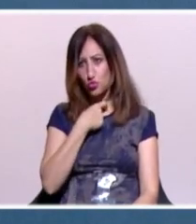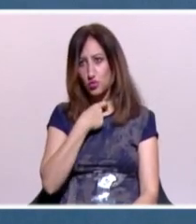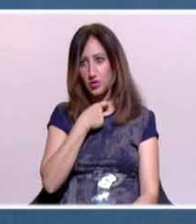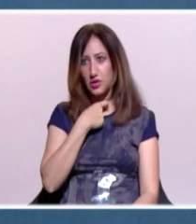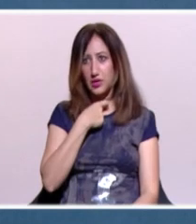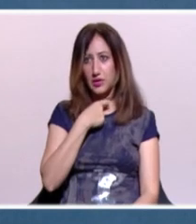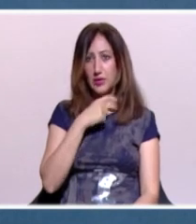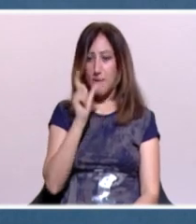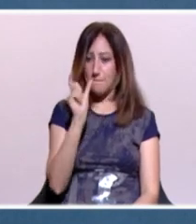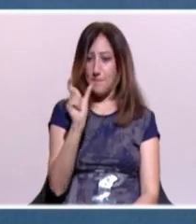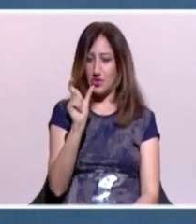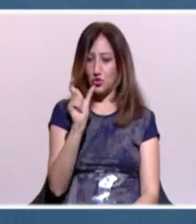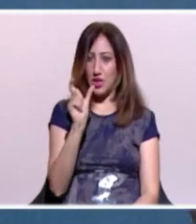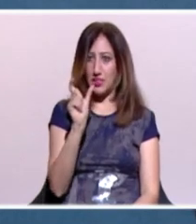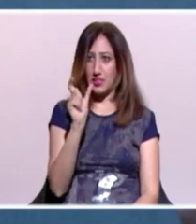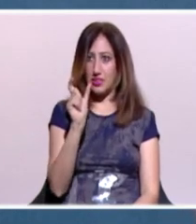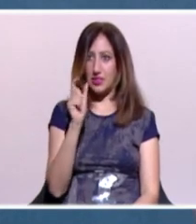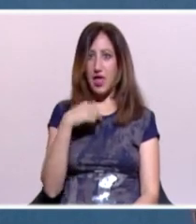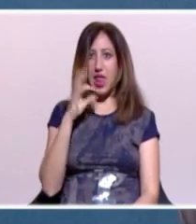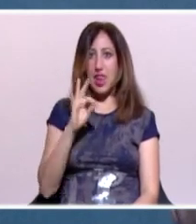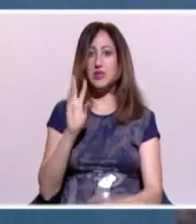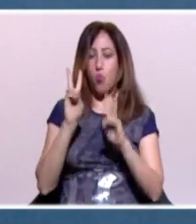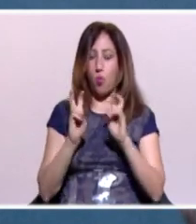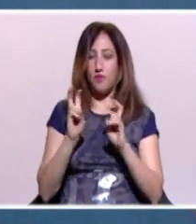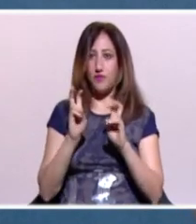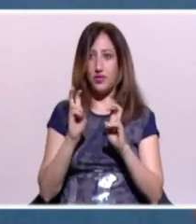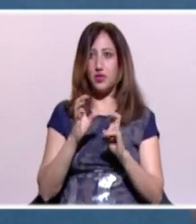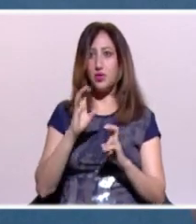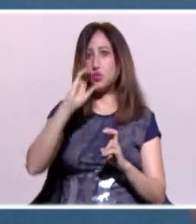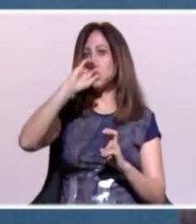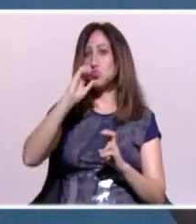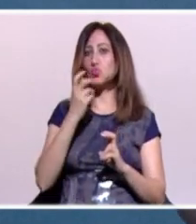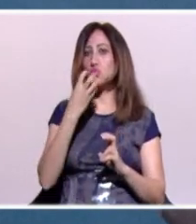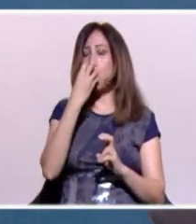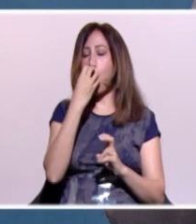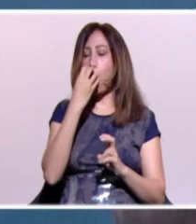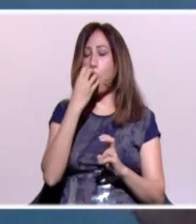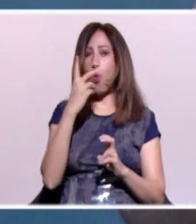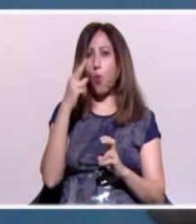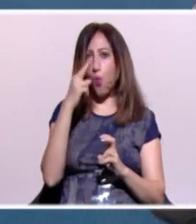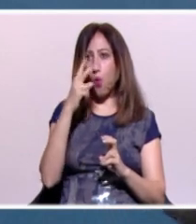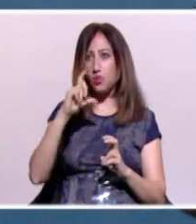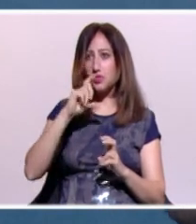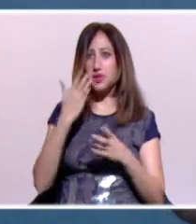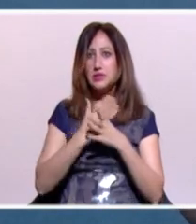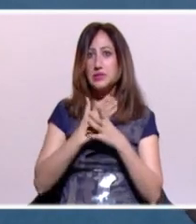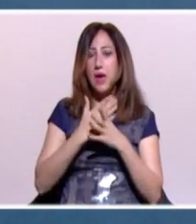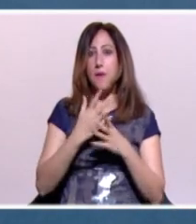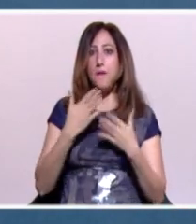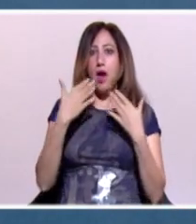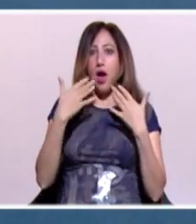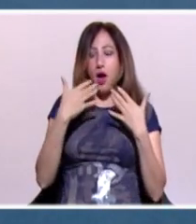بقدرش اكمل بيه مشهد، لازم اقف اشرب حاجة سخنة لانه كان بيستهلك كمية هواء شديدة